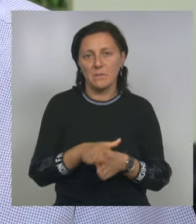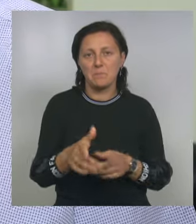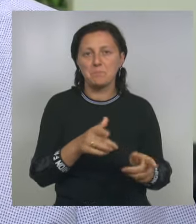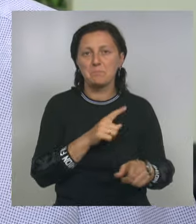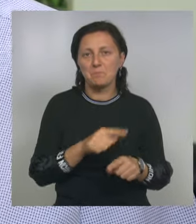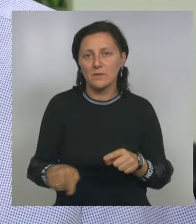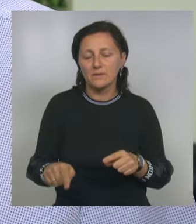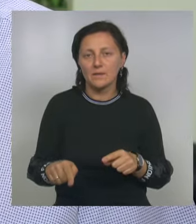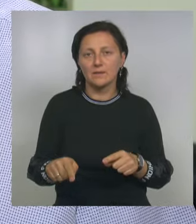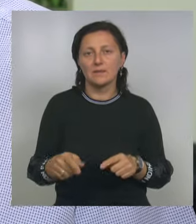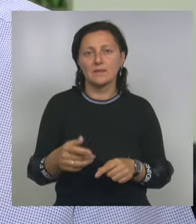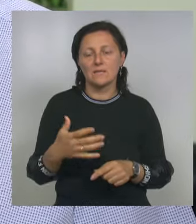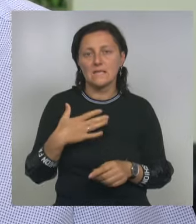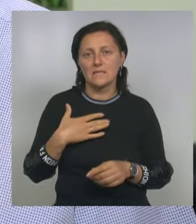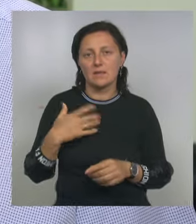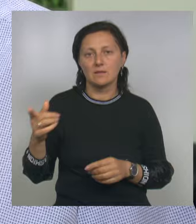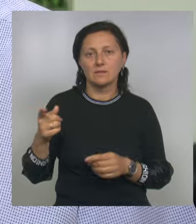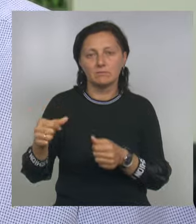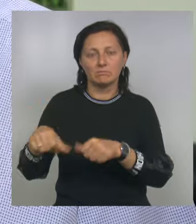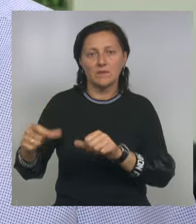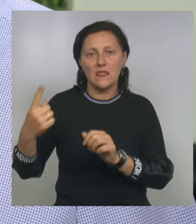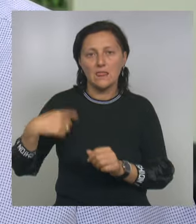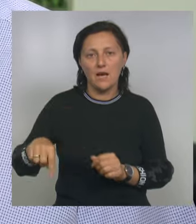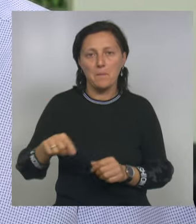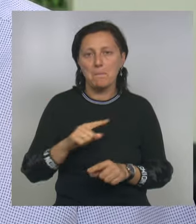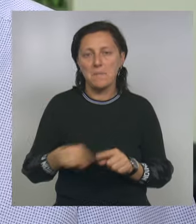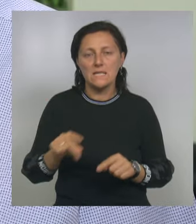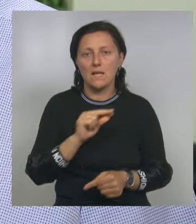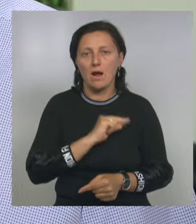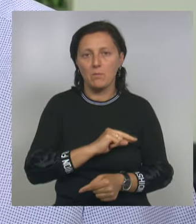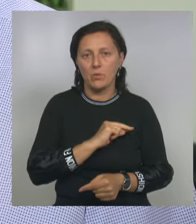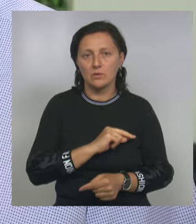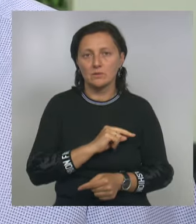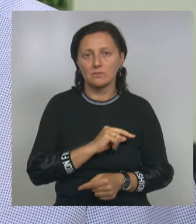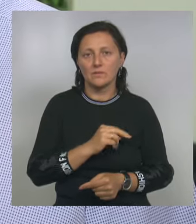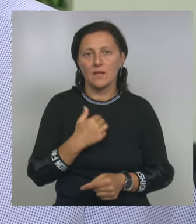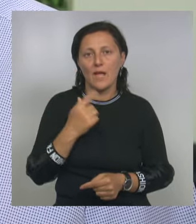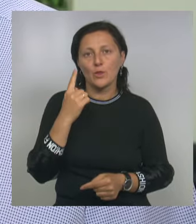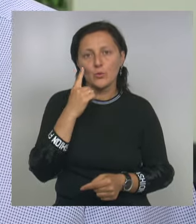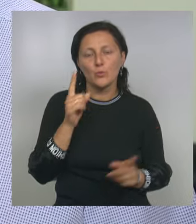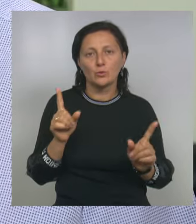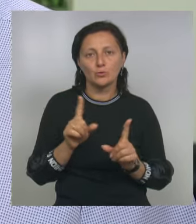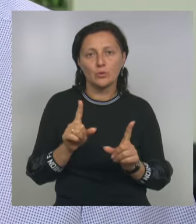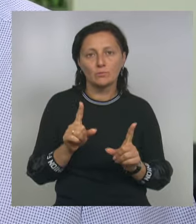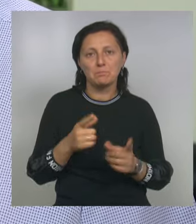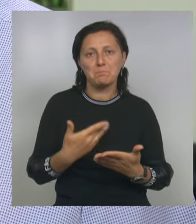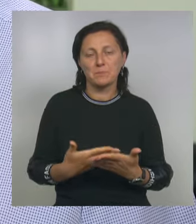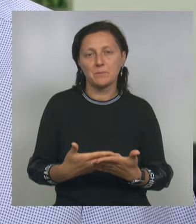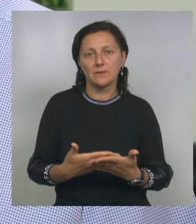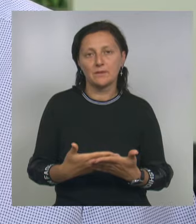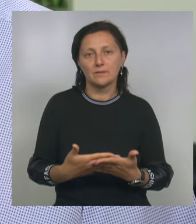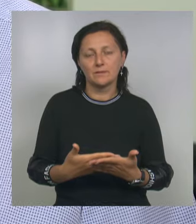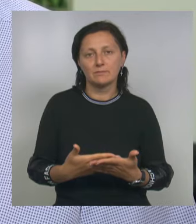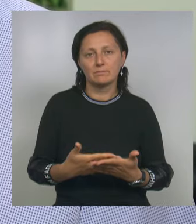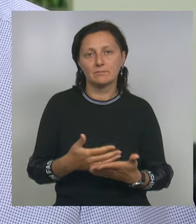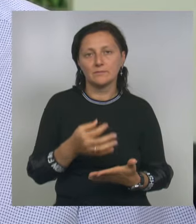нас также требует оперативной работы. И я думаю, что примерную,